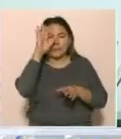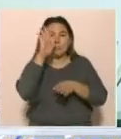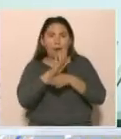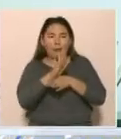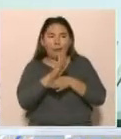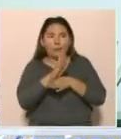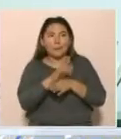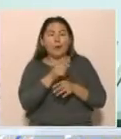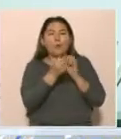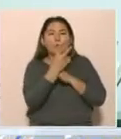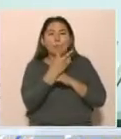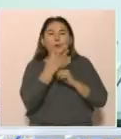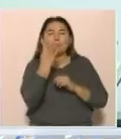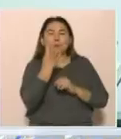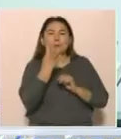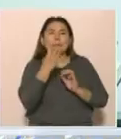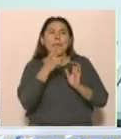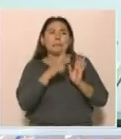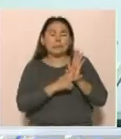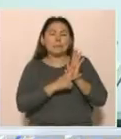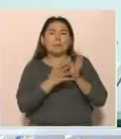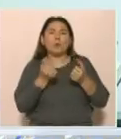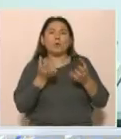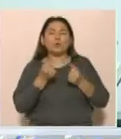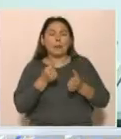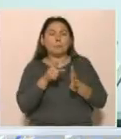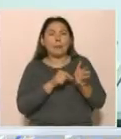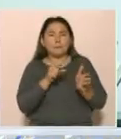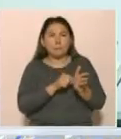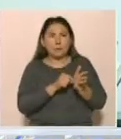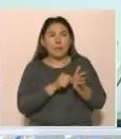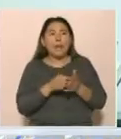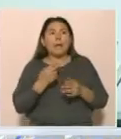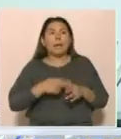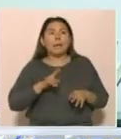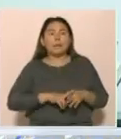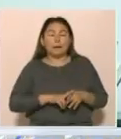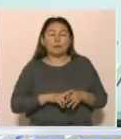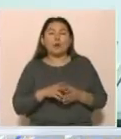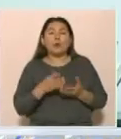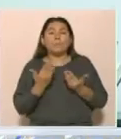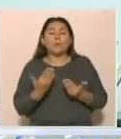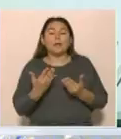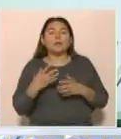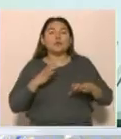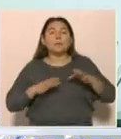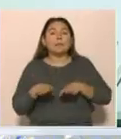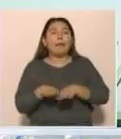бойынша 12408 студент оқиды. Сол мемлекеттік тапсырыс бойынша оқитын студенттер қазір